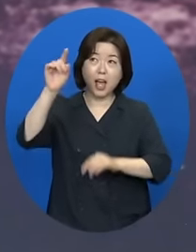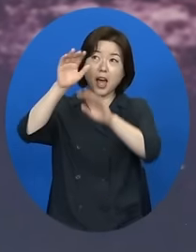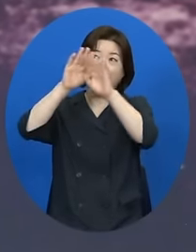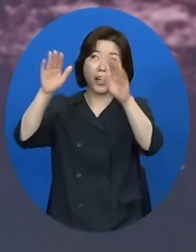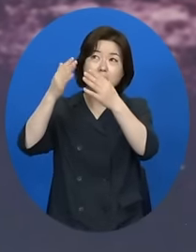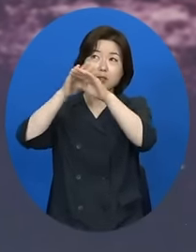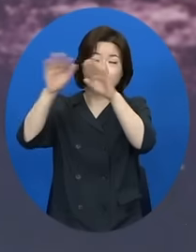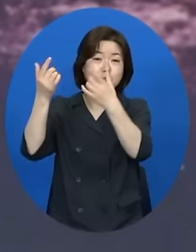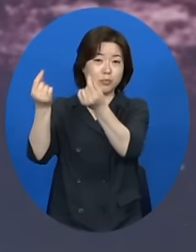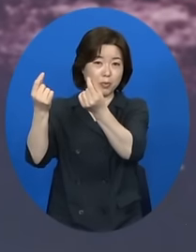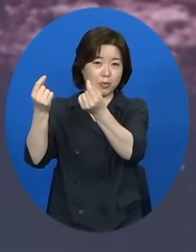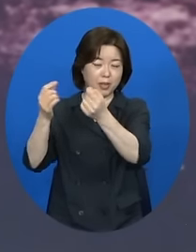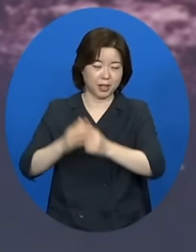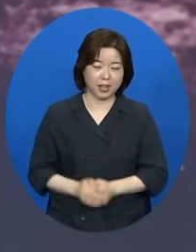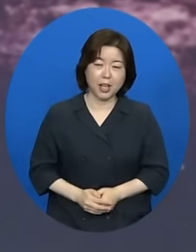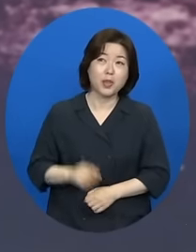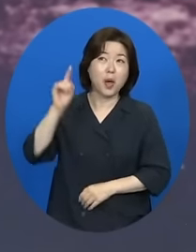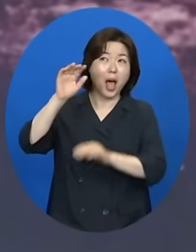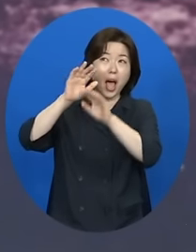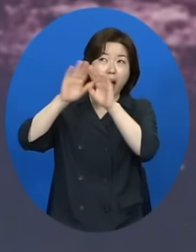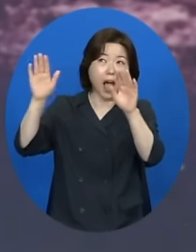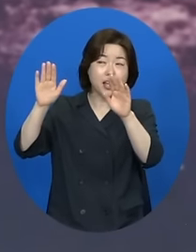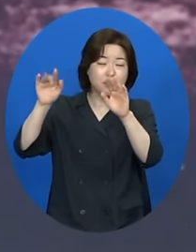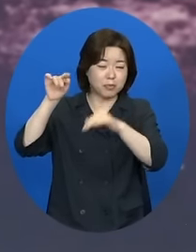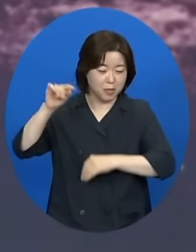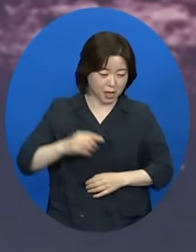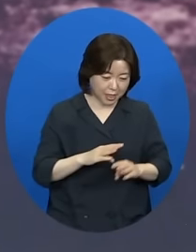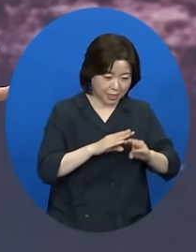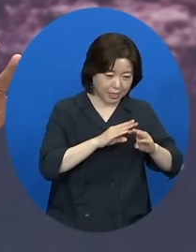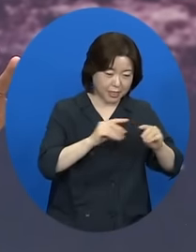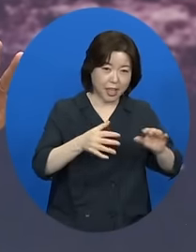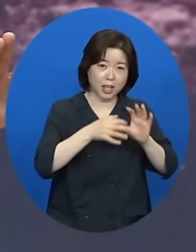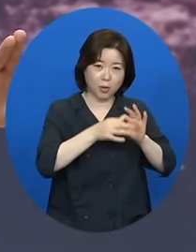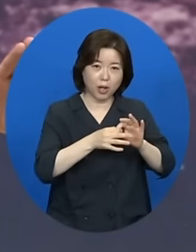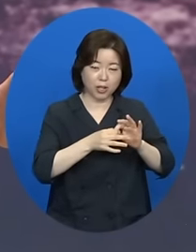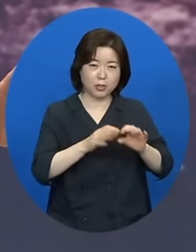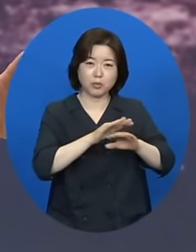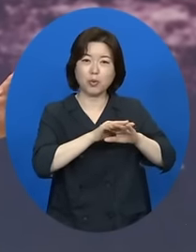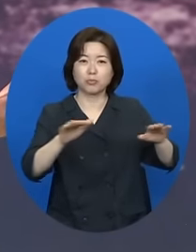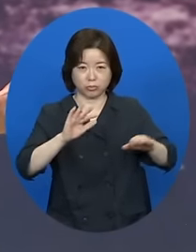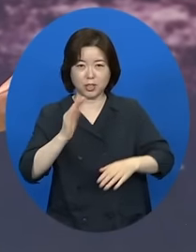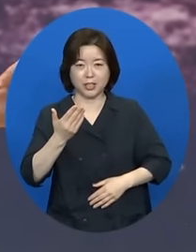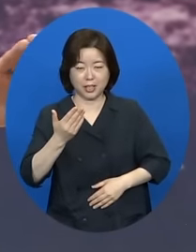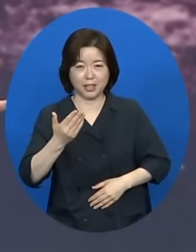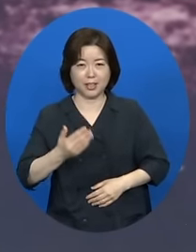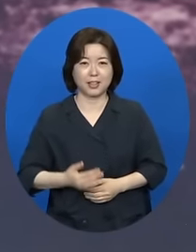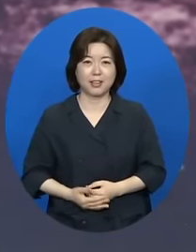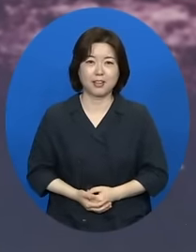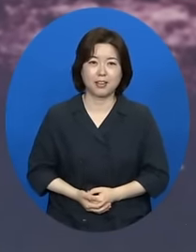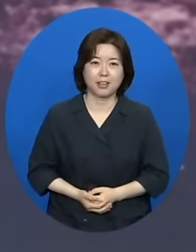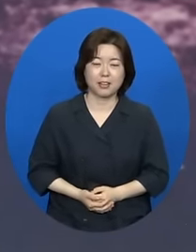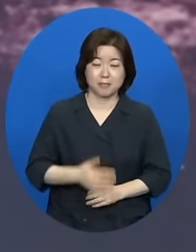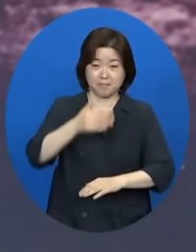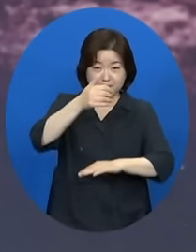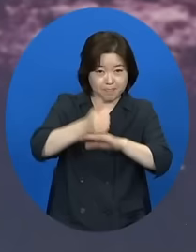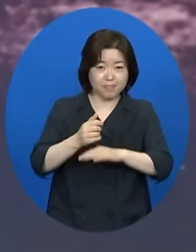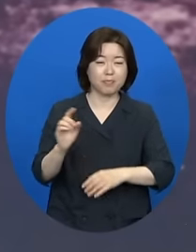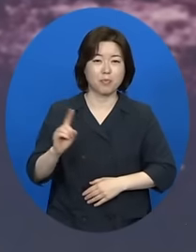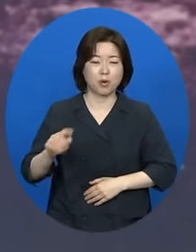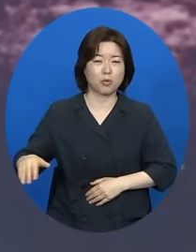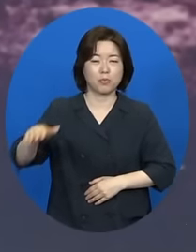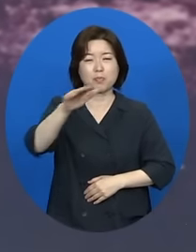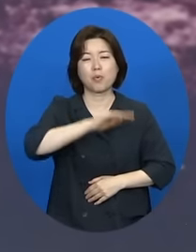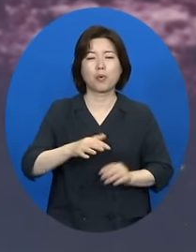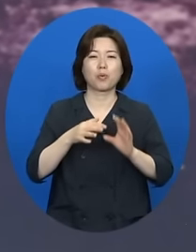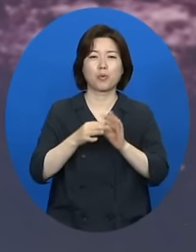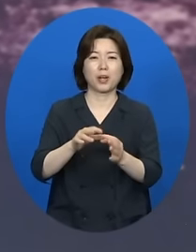또한 하늘에서 풀리면서 동시에 우리의 땅의 관계의 문제도 풀려지게 되는 겁니다. 궁극적으로 우리의 모든 관계의